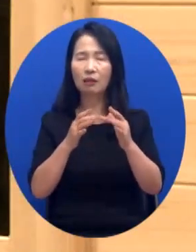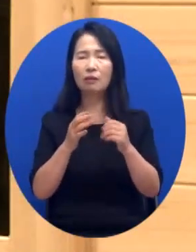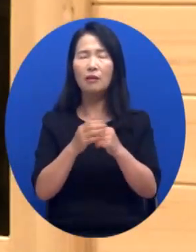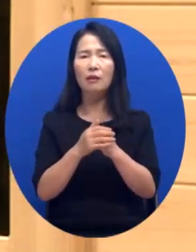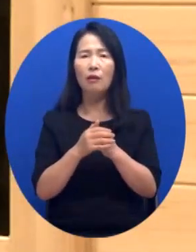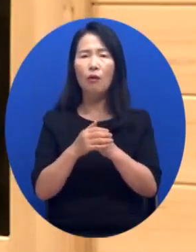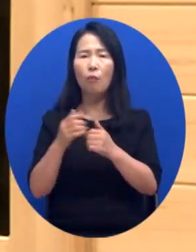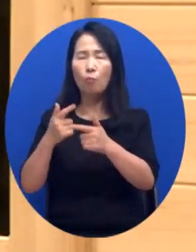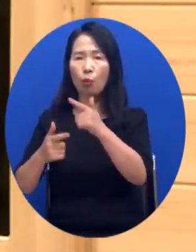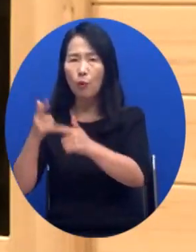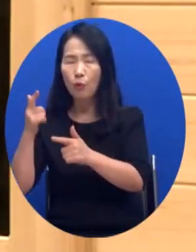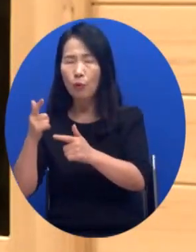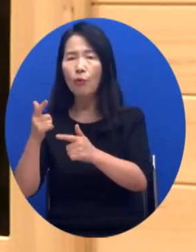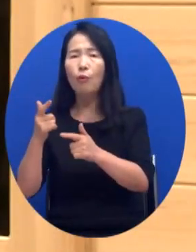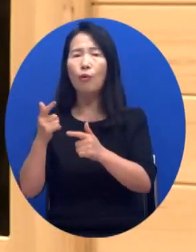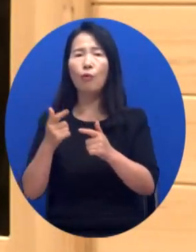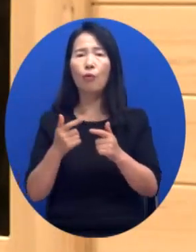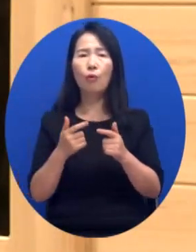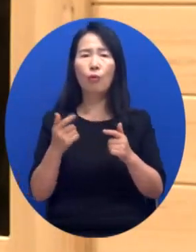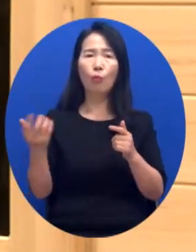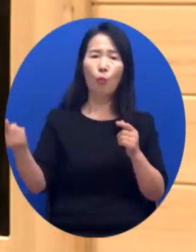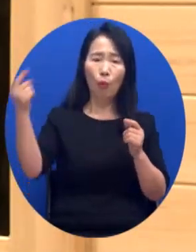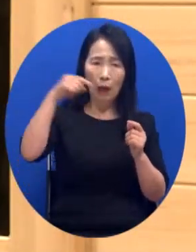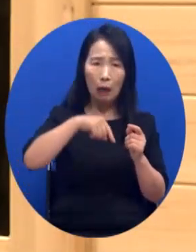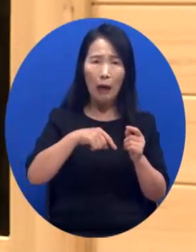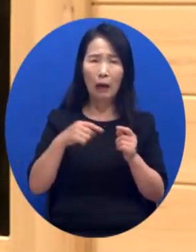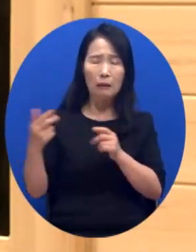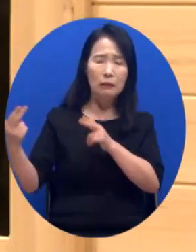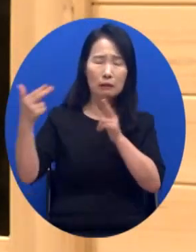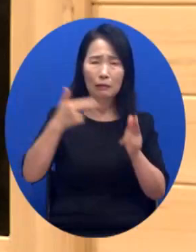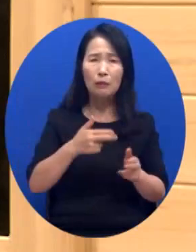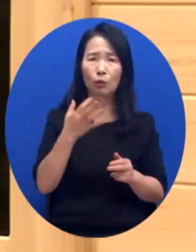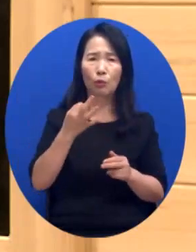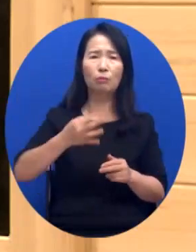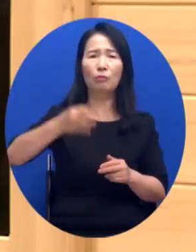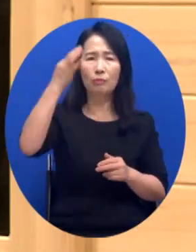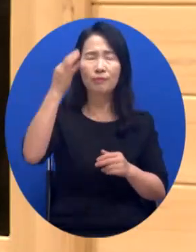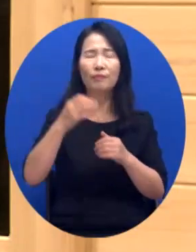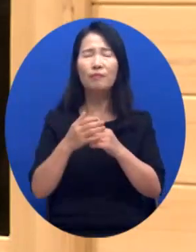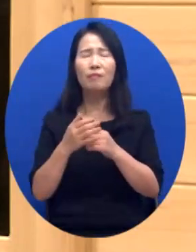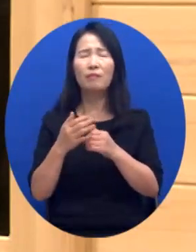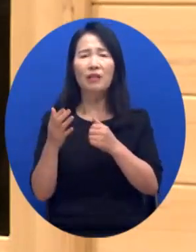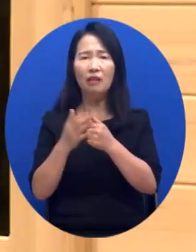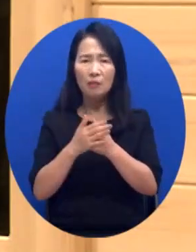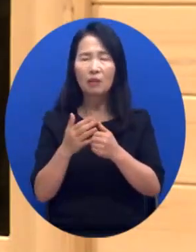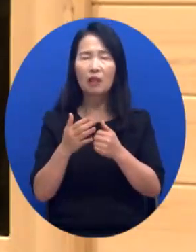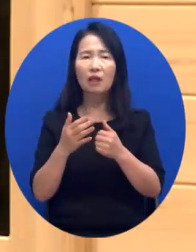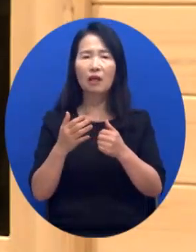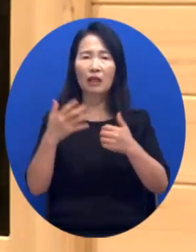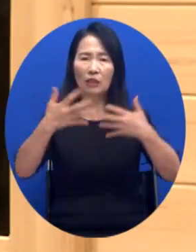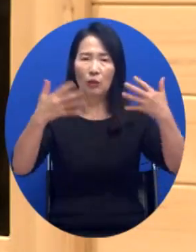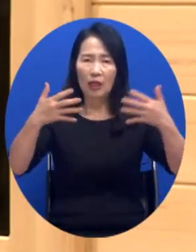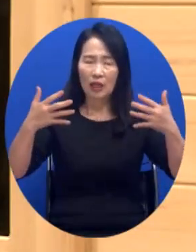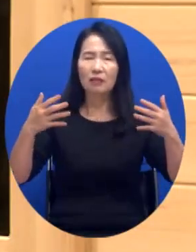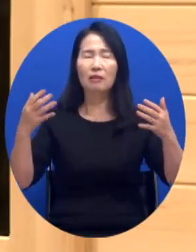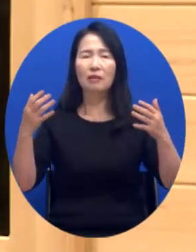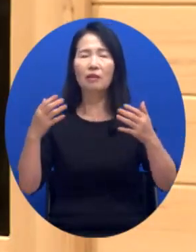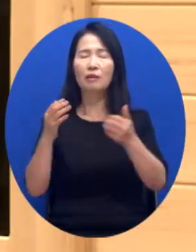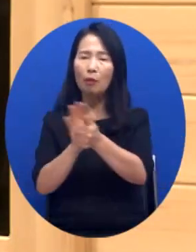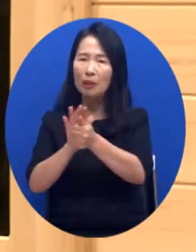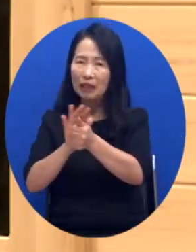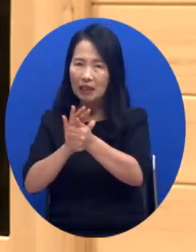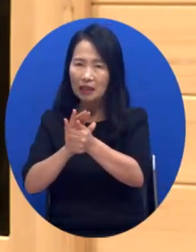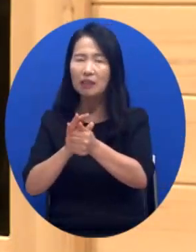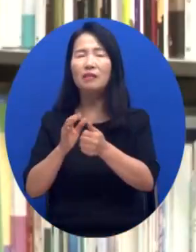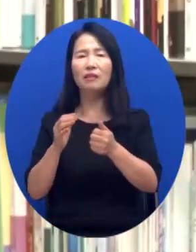부산에서 뭐 비싼 돈 주고 총회로 달려옵니까? 바로 디지털 행정을 구축해서 뭐 편리한 서비스를 해줘야 되겠죠. 그런